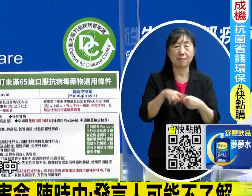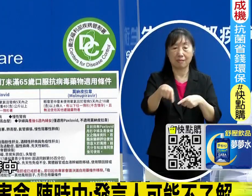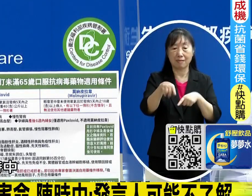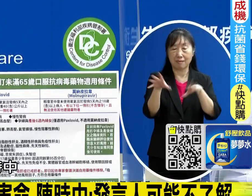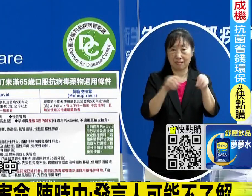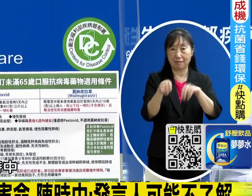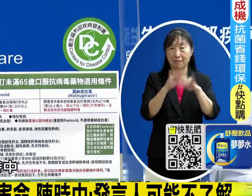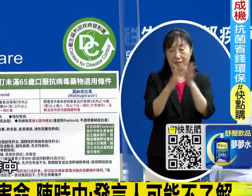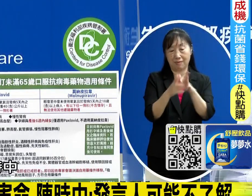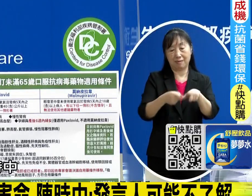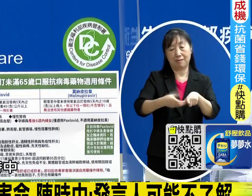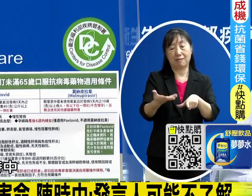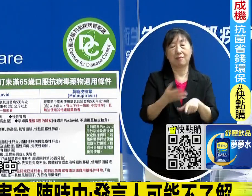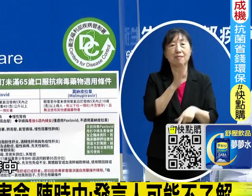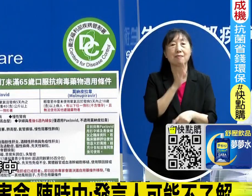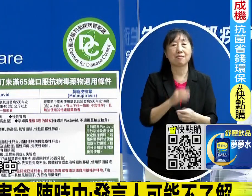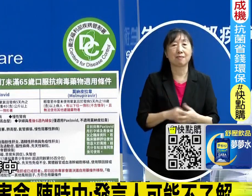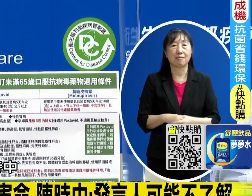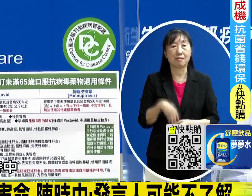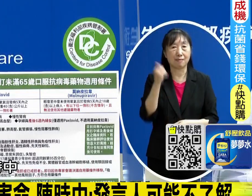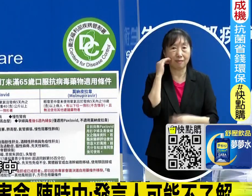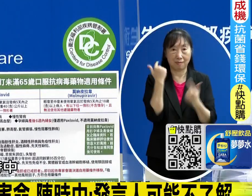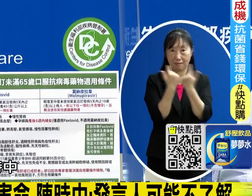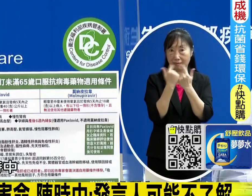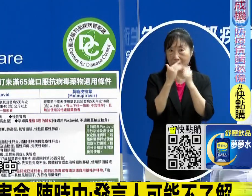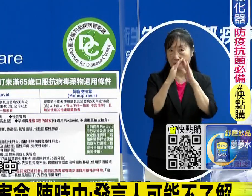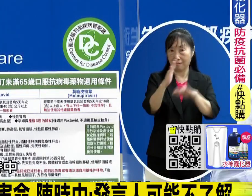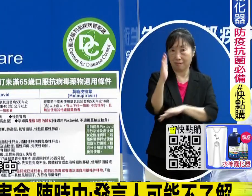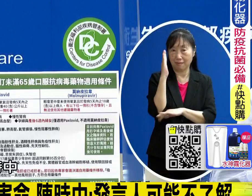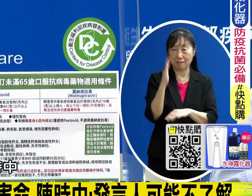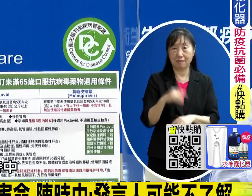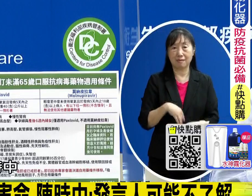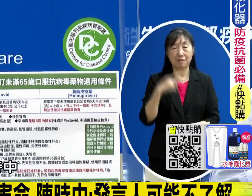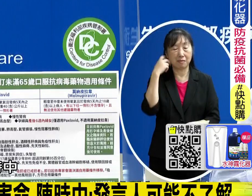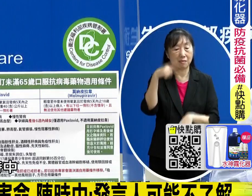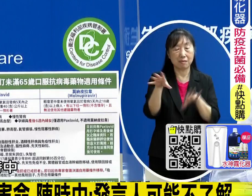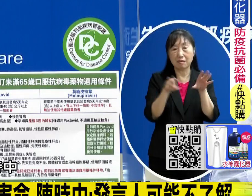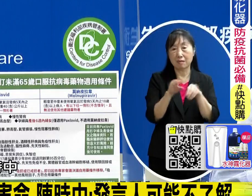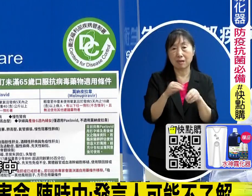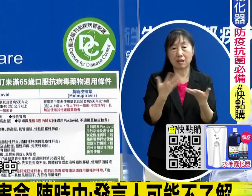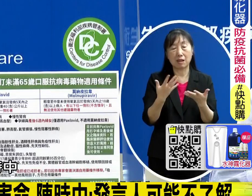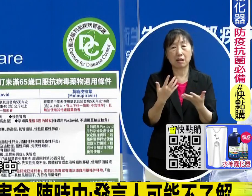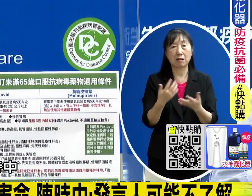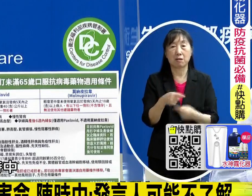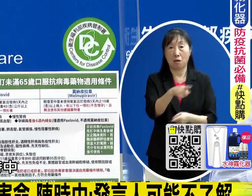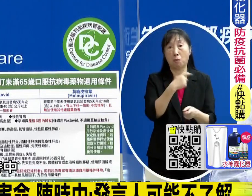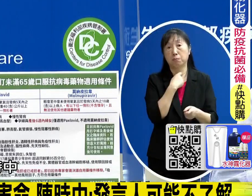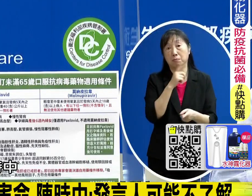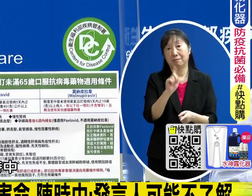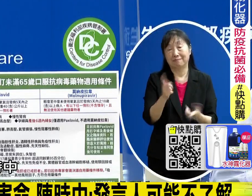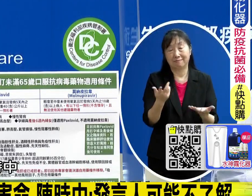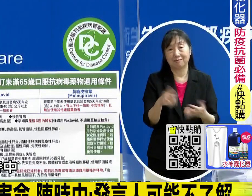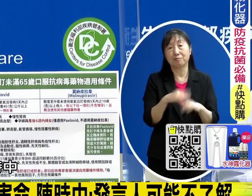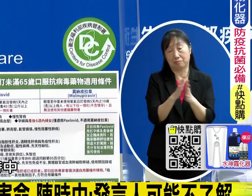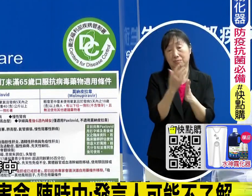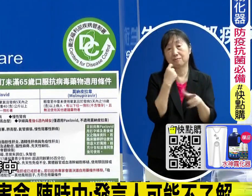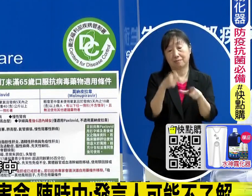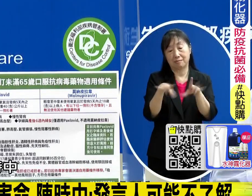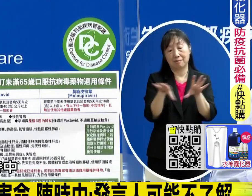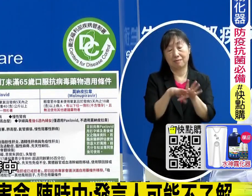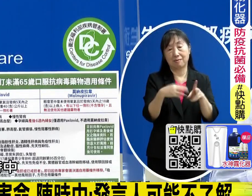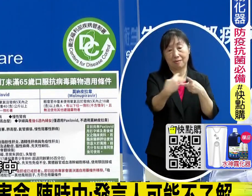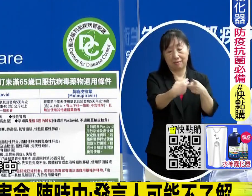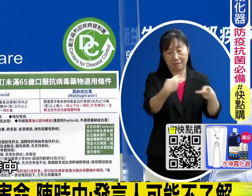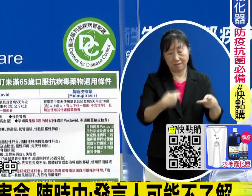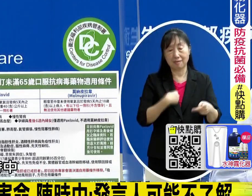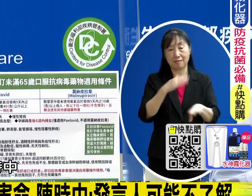上是公开的，那如果台北市政府觉得好相关的资料来，他需要什么样的资料就询问来，我们都会一